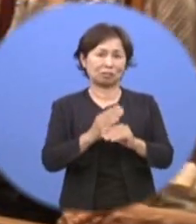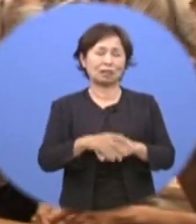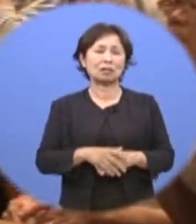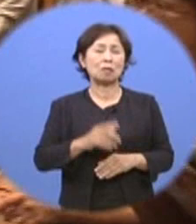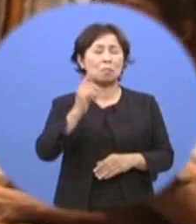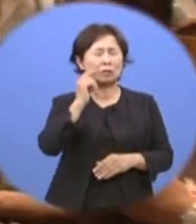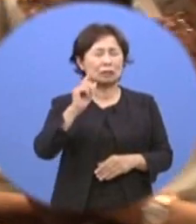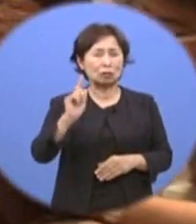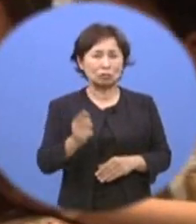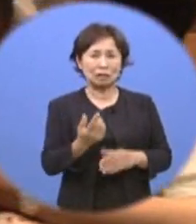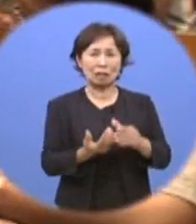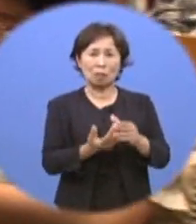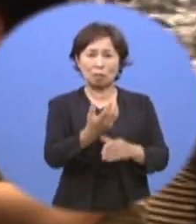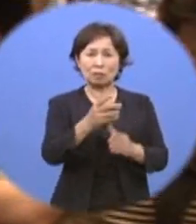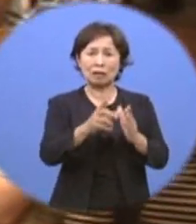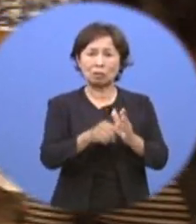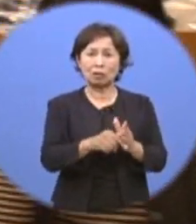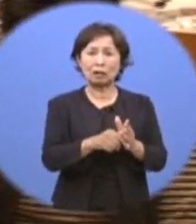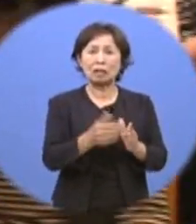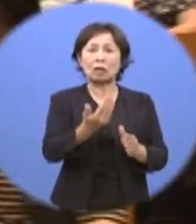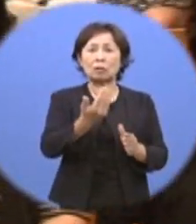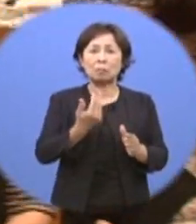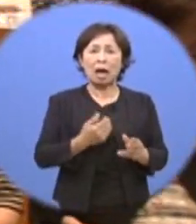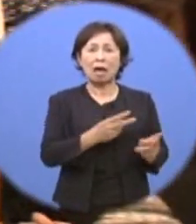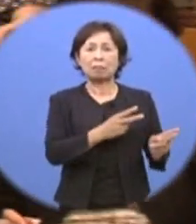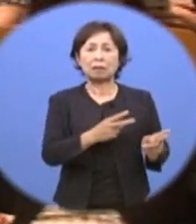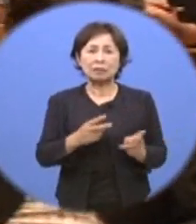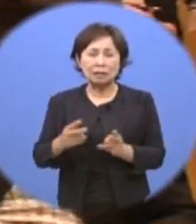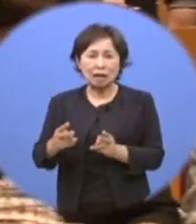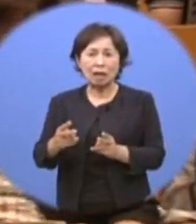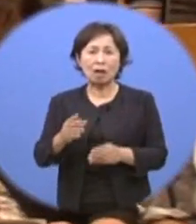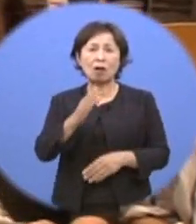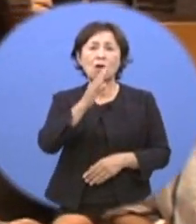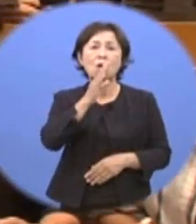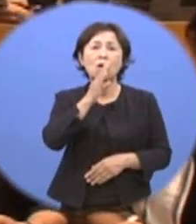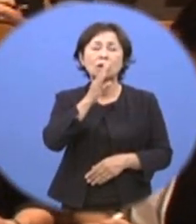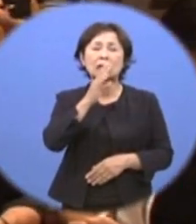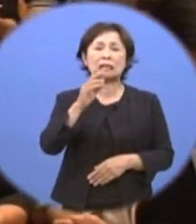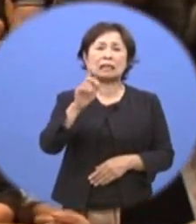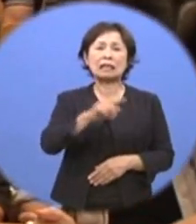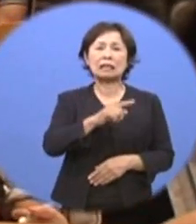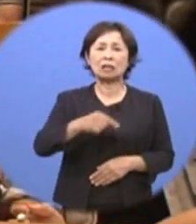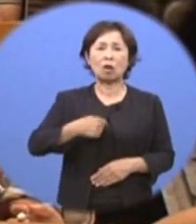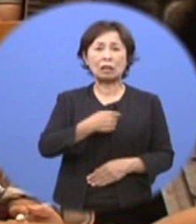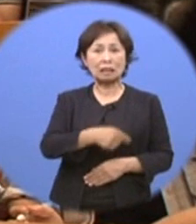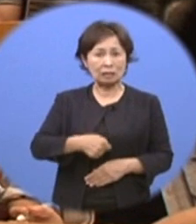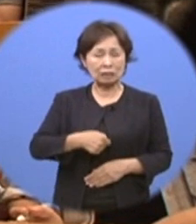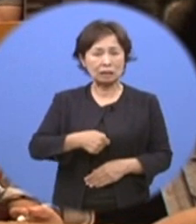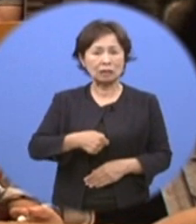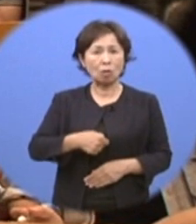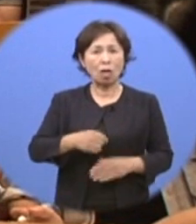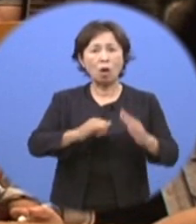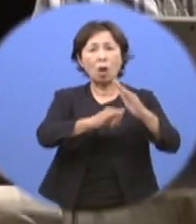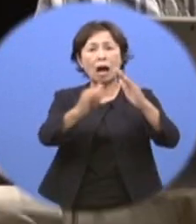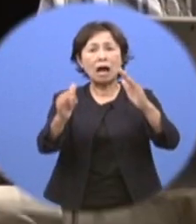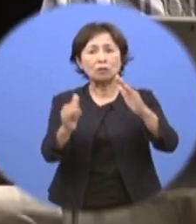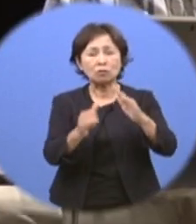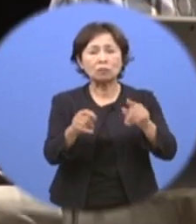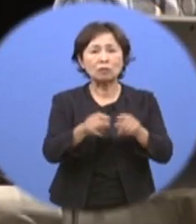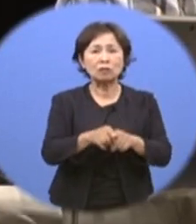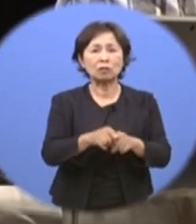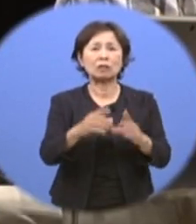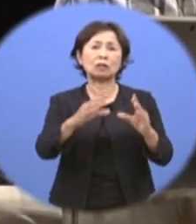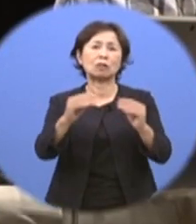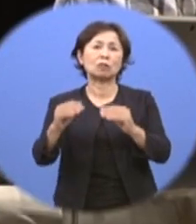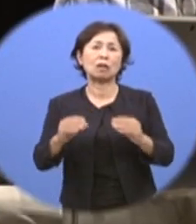に備えて、日頃からご本人の意思をご家族の方々と一緒に話し合っていただきたいです